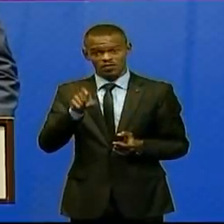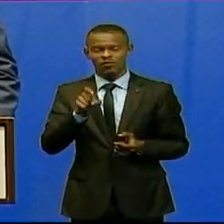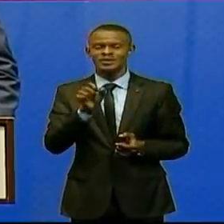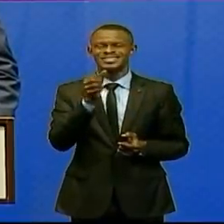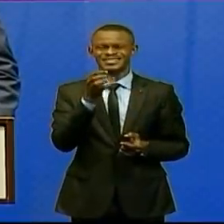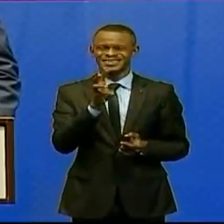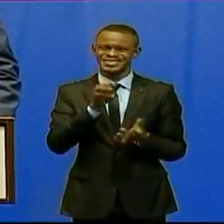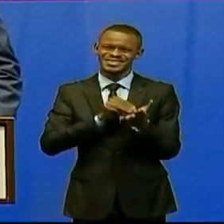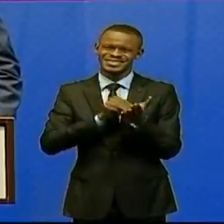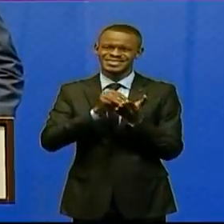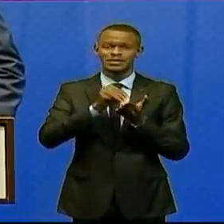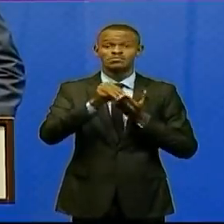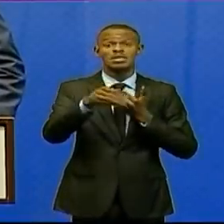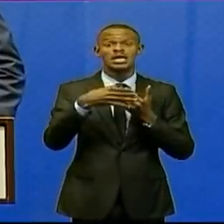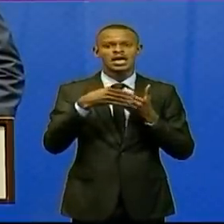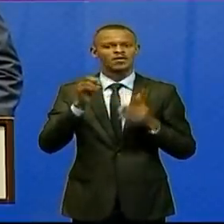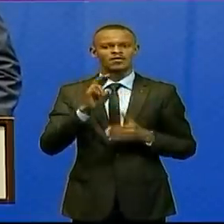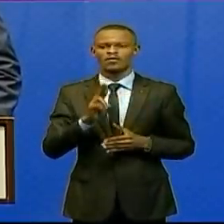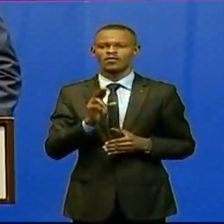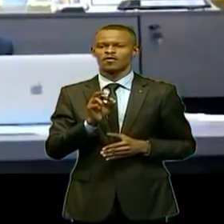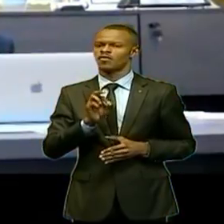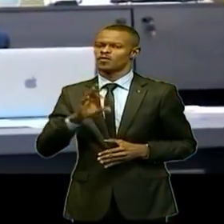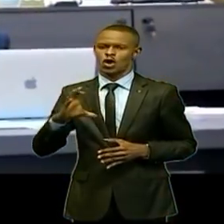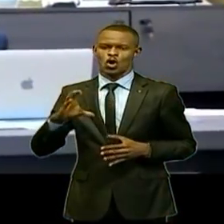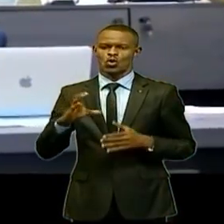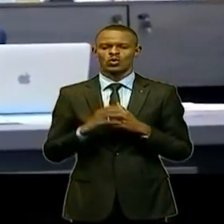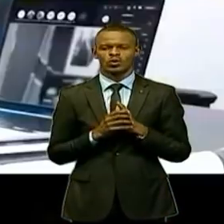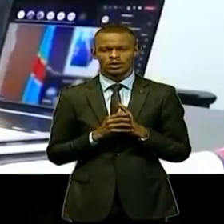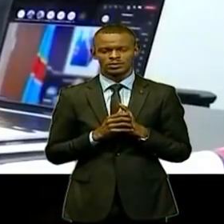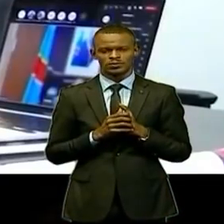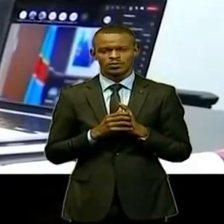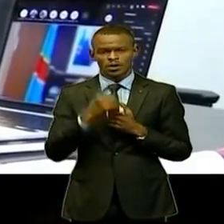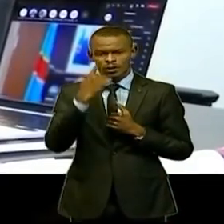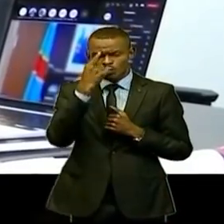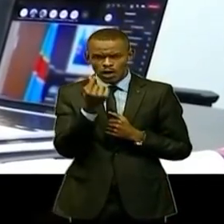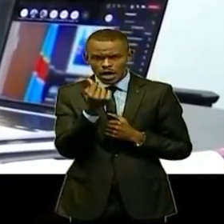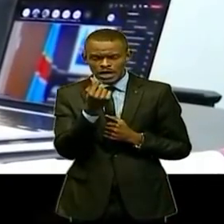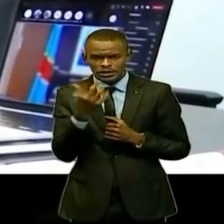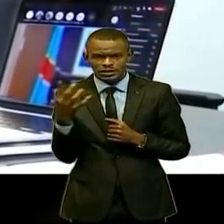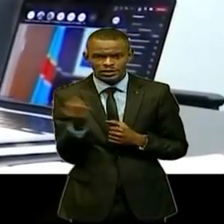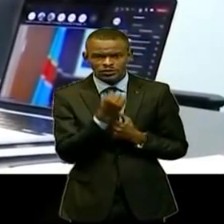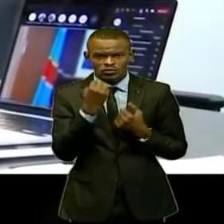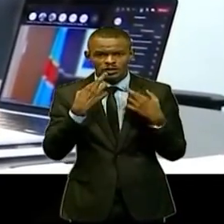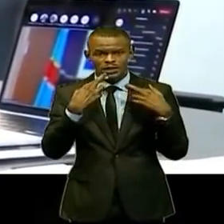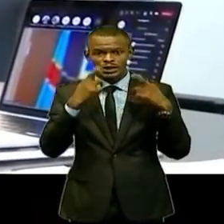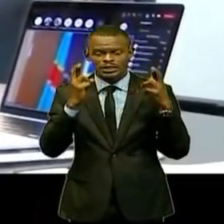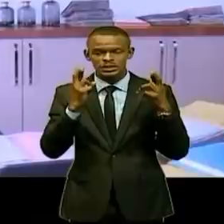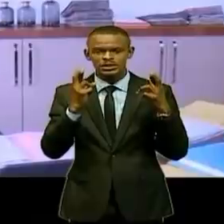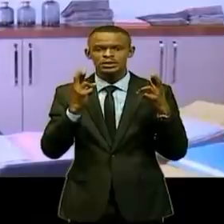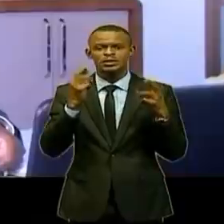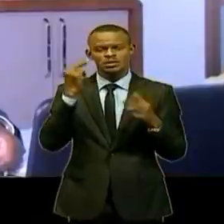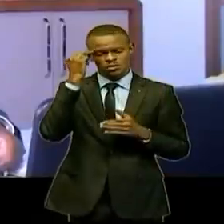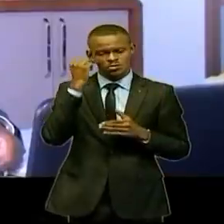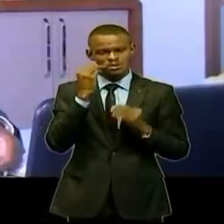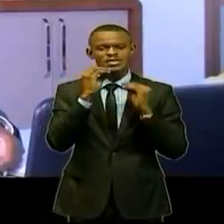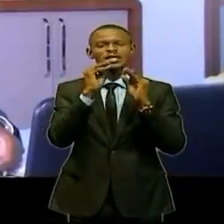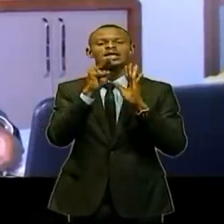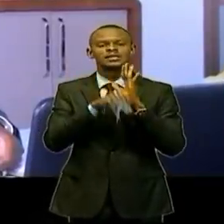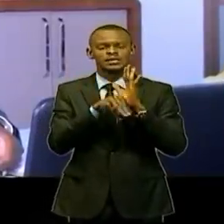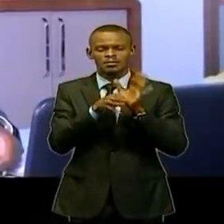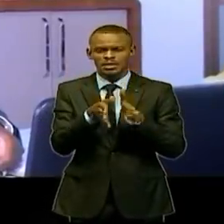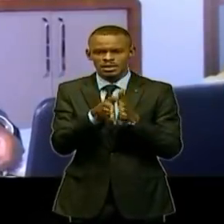congolais. Pour y parvenir, il a sollicité l'autorisation du Conseil des ministres pour trouver des voies et